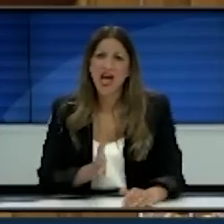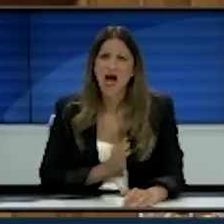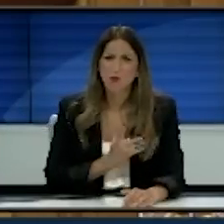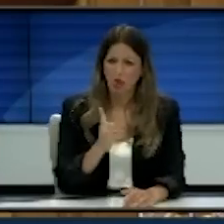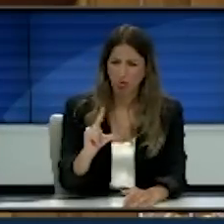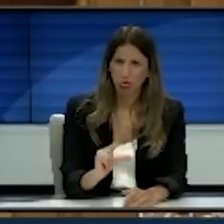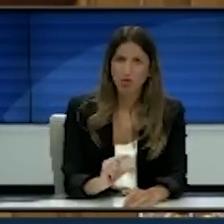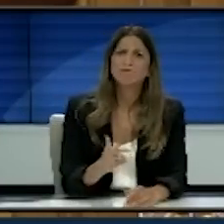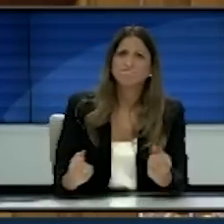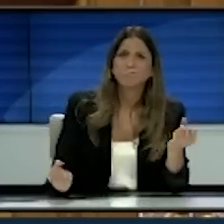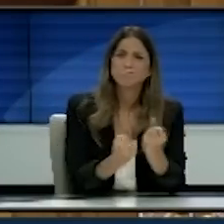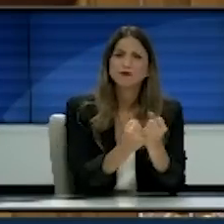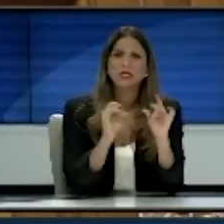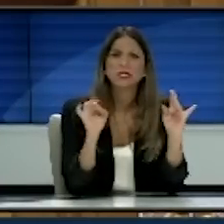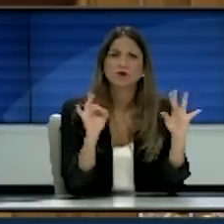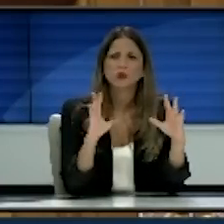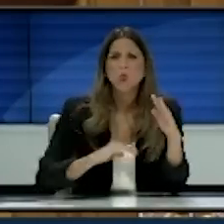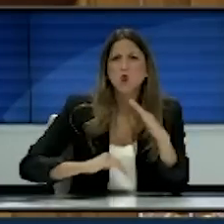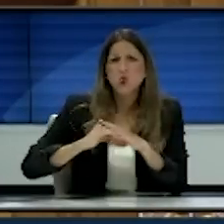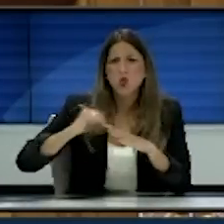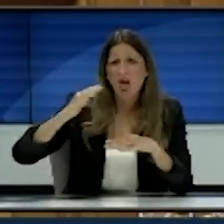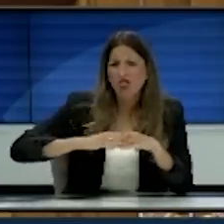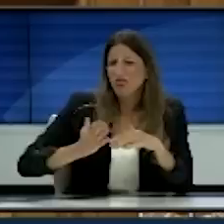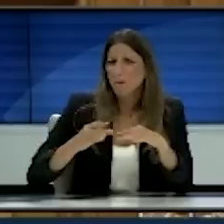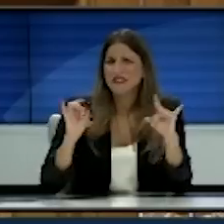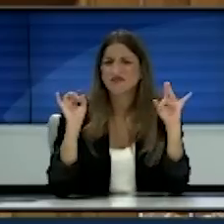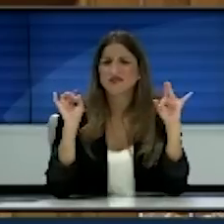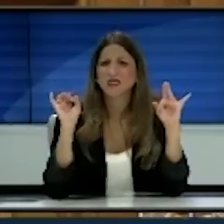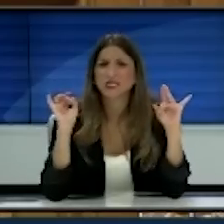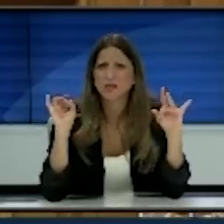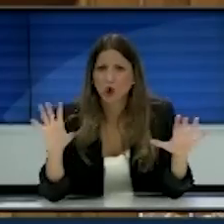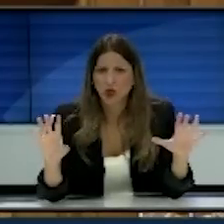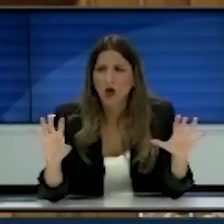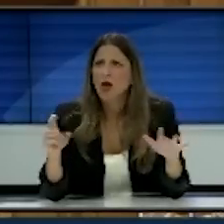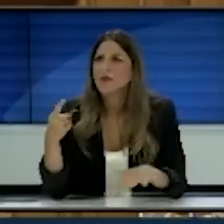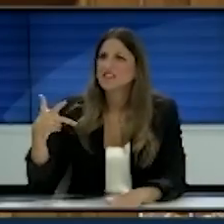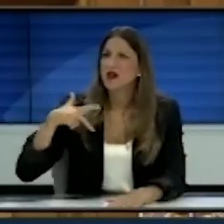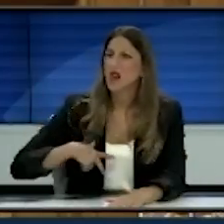χαμηλοσυνταξιούχων. Δεν υπάρχουν κατώτερα όρια. Το κράτος εγγυάται μόνο ένα φιλοδόρημα